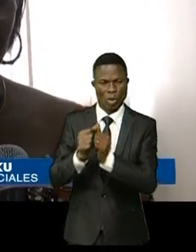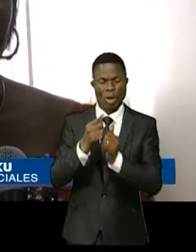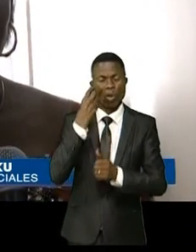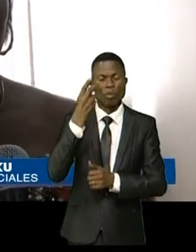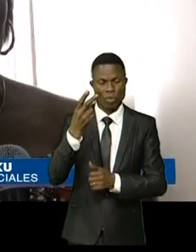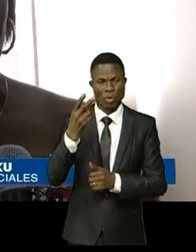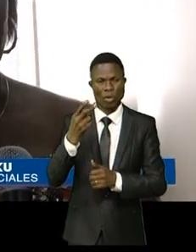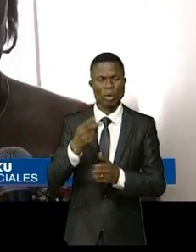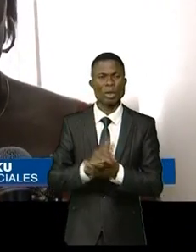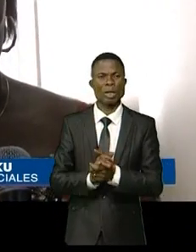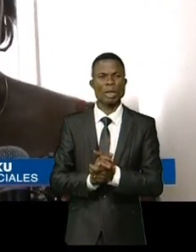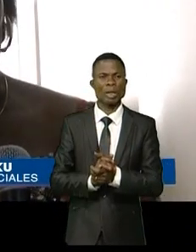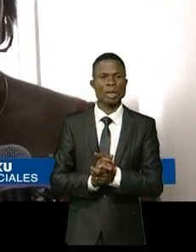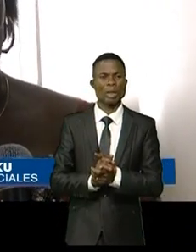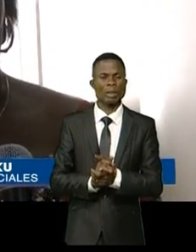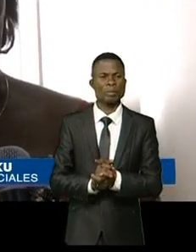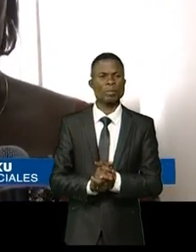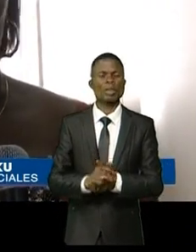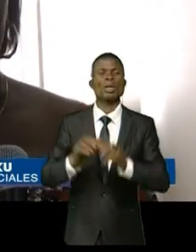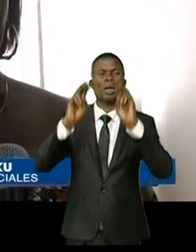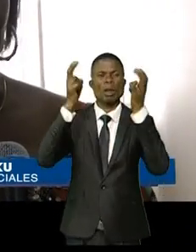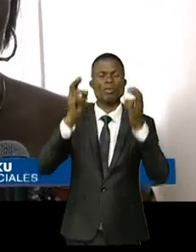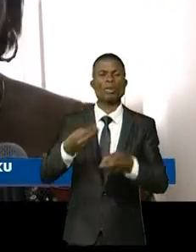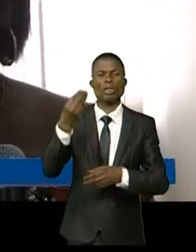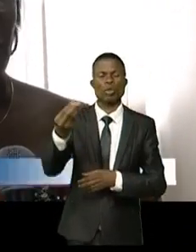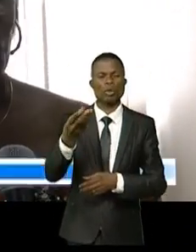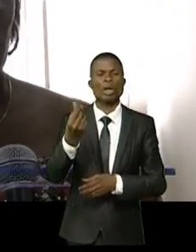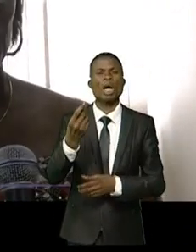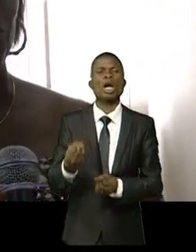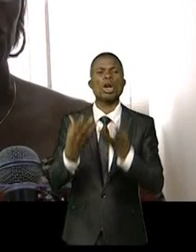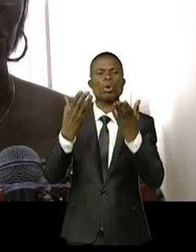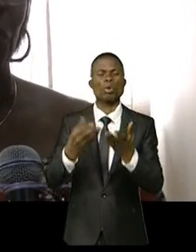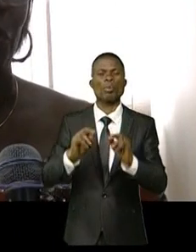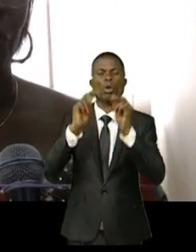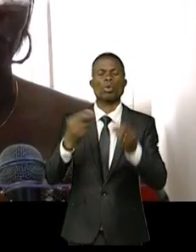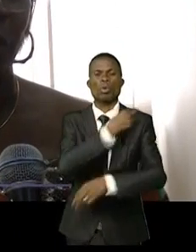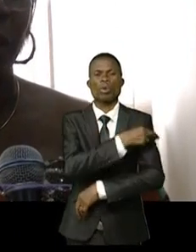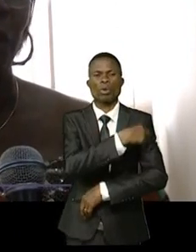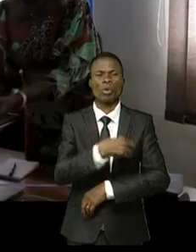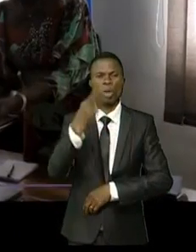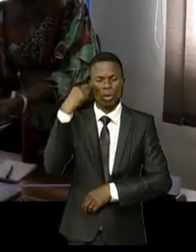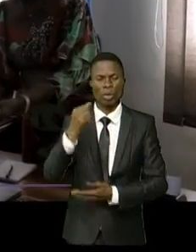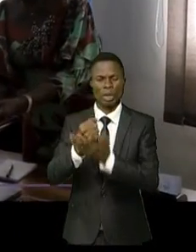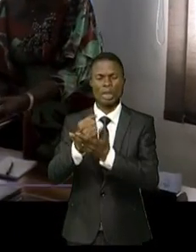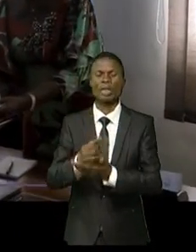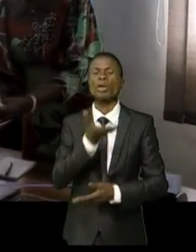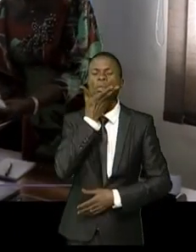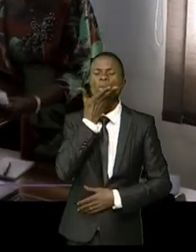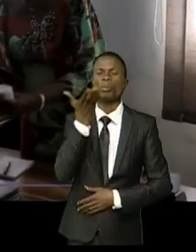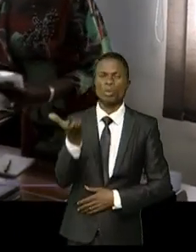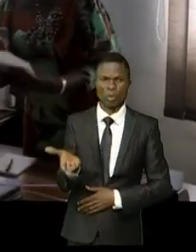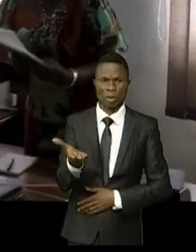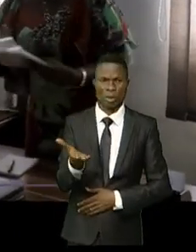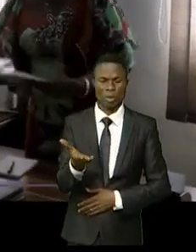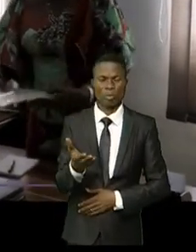ville ce que la ville pourra donner comme contribution à la Croix-Rouge pour aider les vulnérables. À en croire